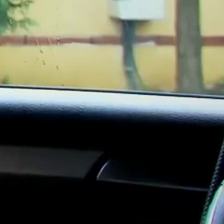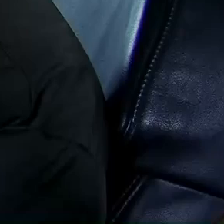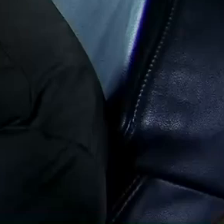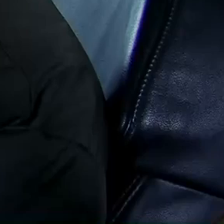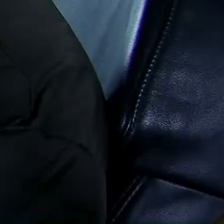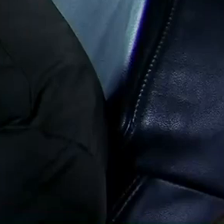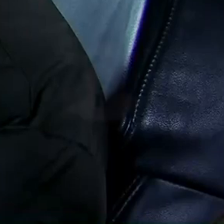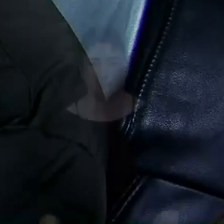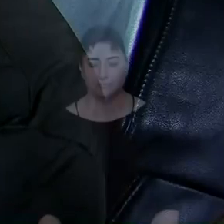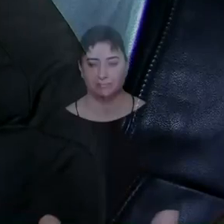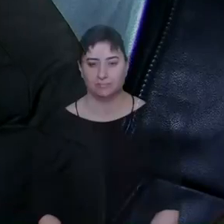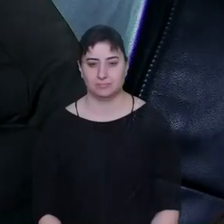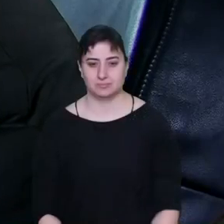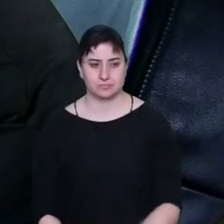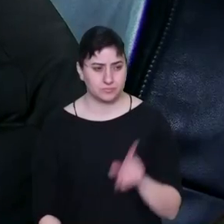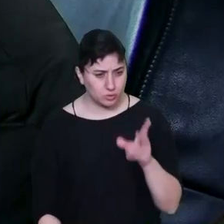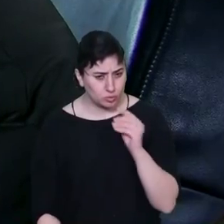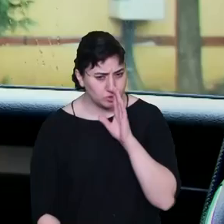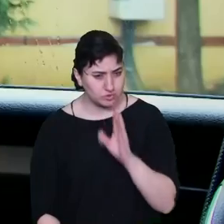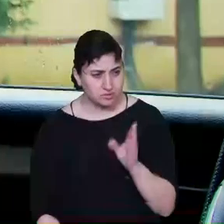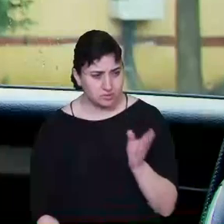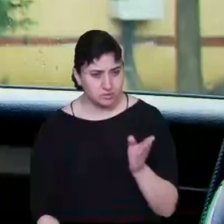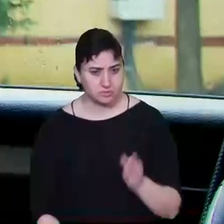kayboldu. Sen ciddisin ya.